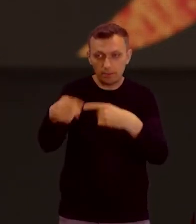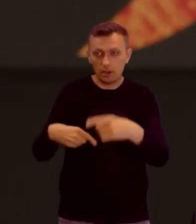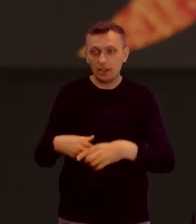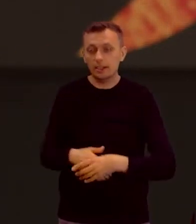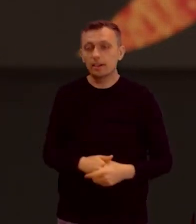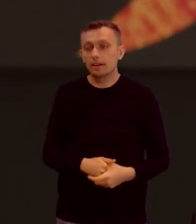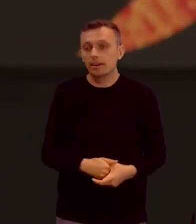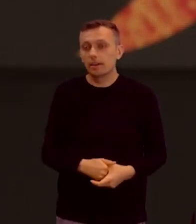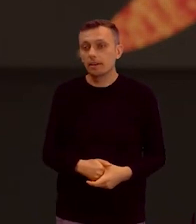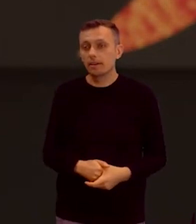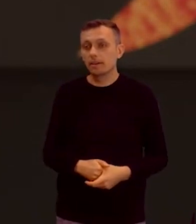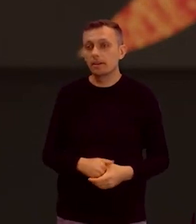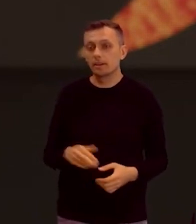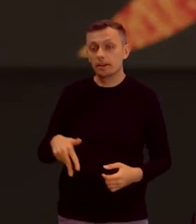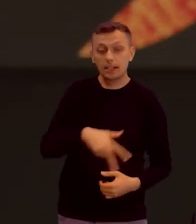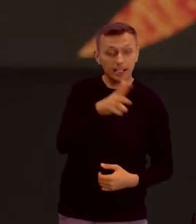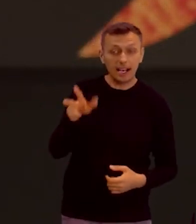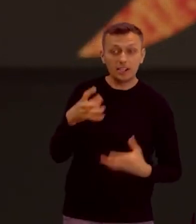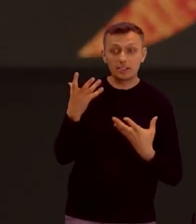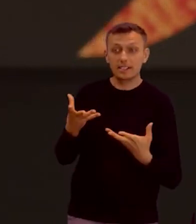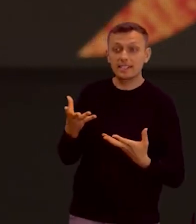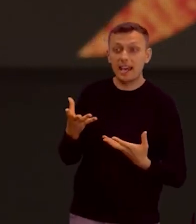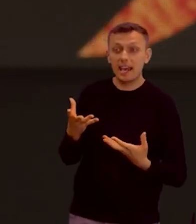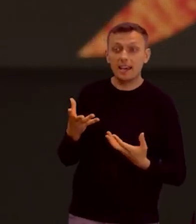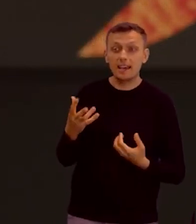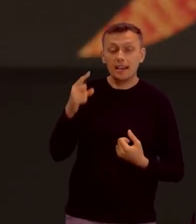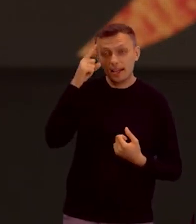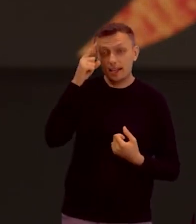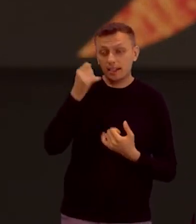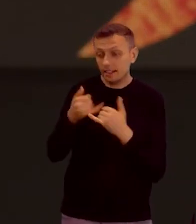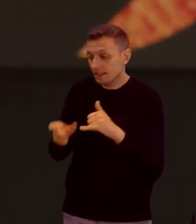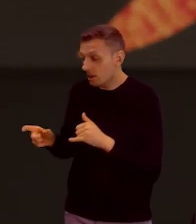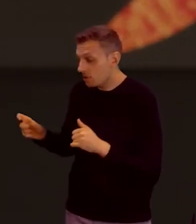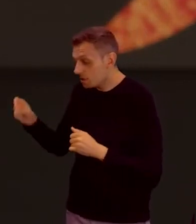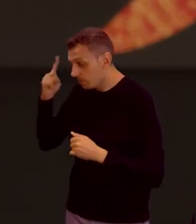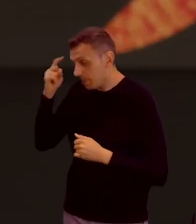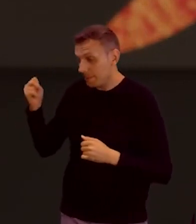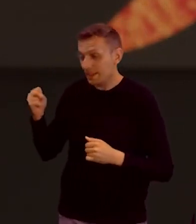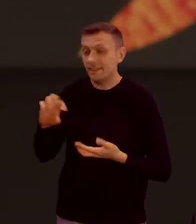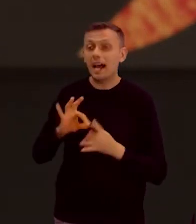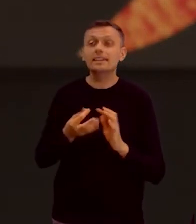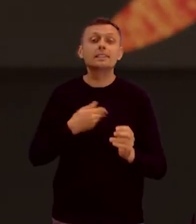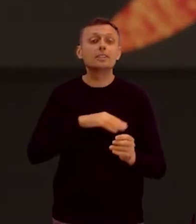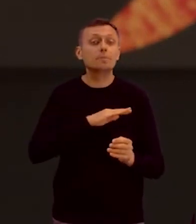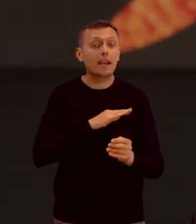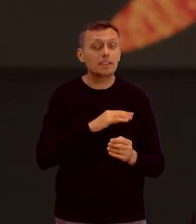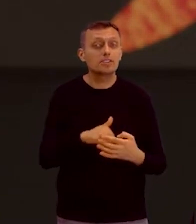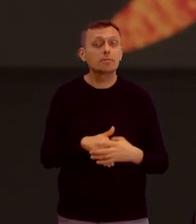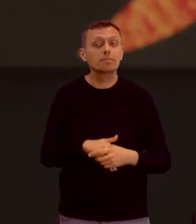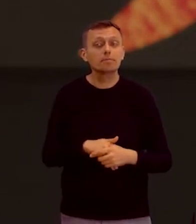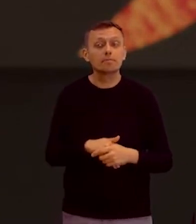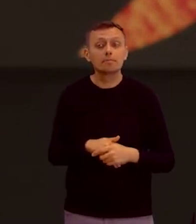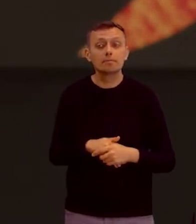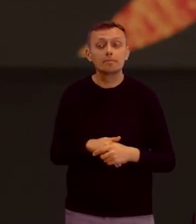być zapamiętany. Każdy z nas chce, by o nas pamiętano, gdy odejdziemy.